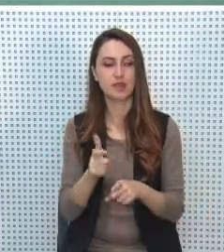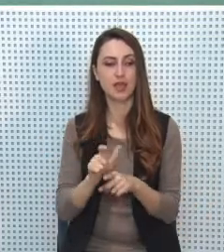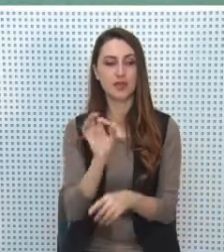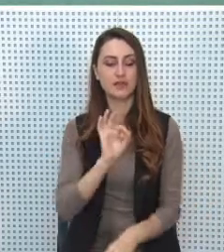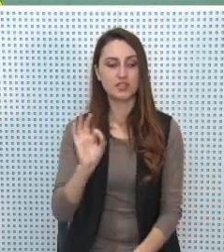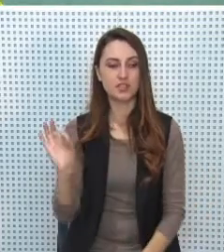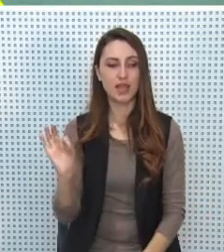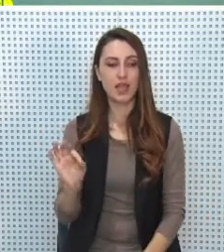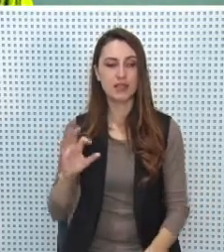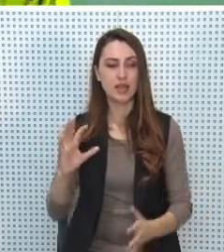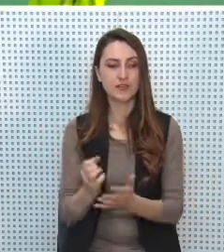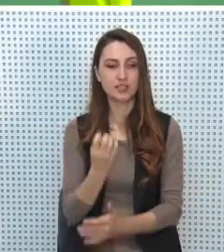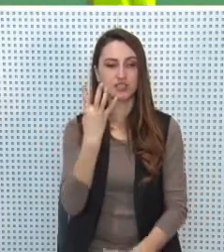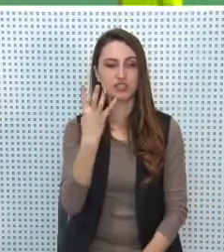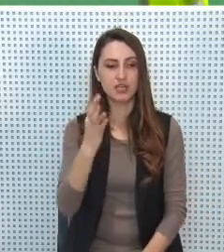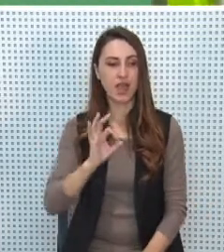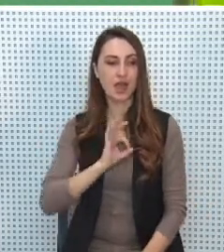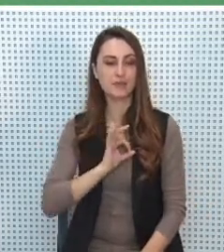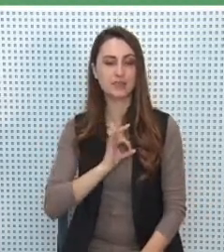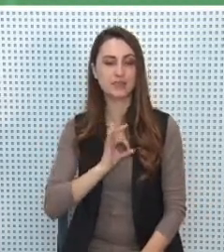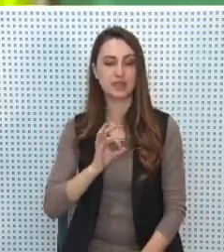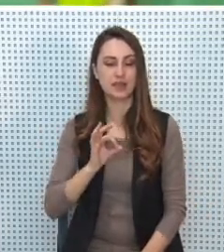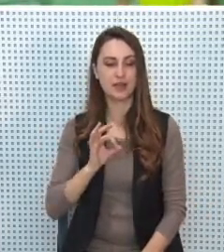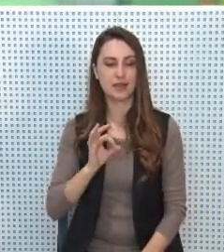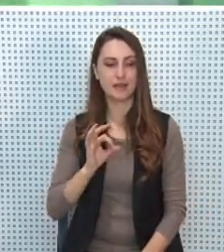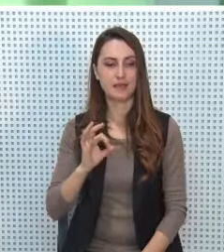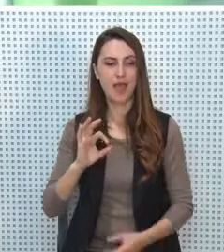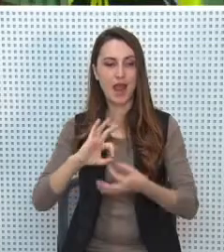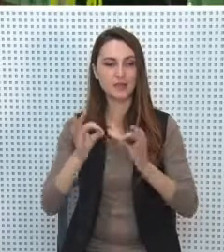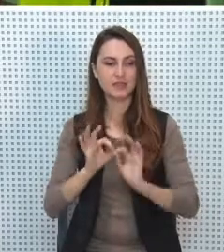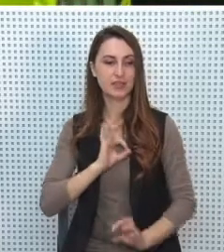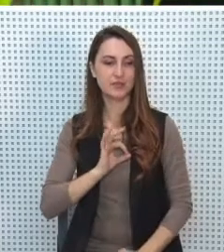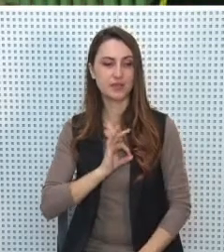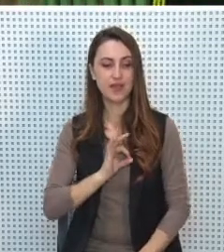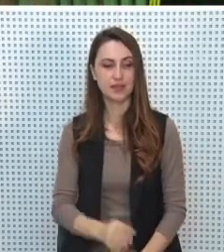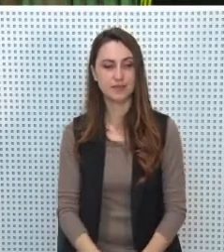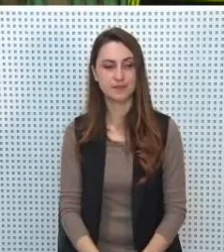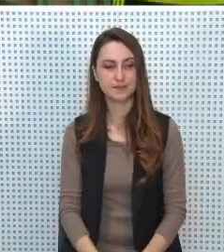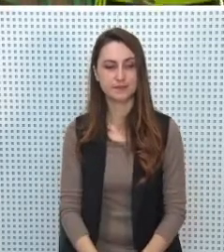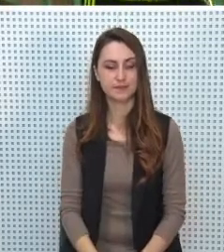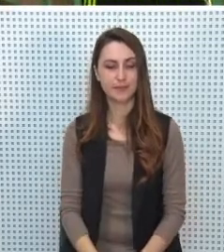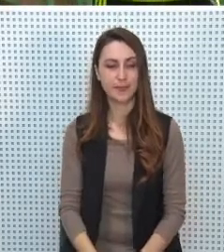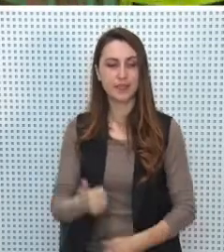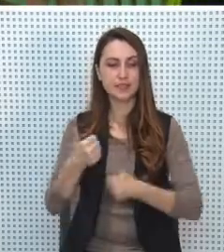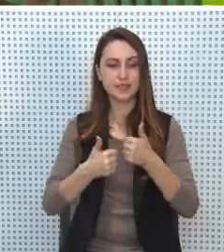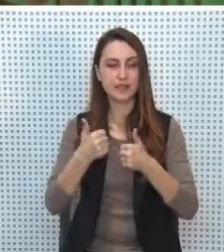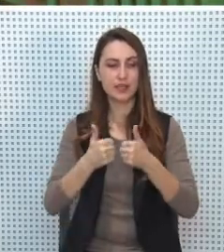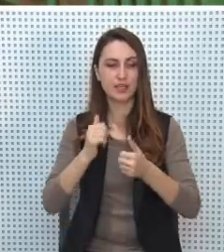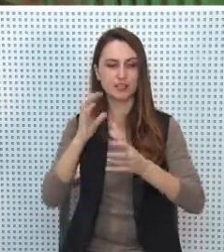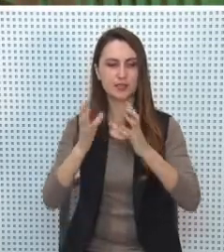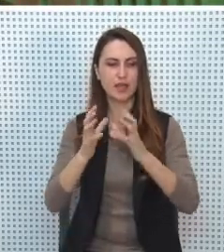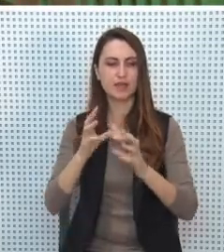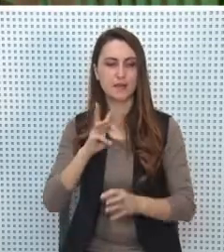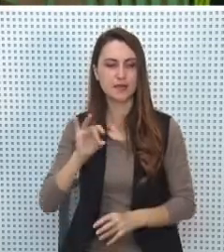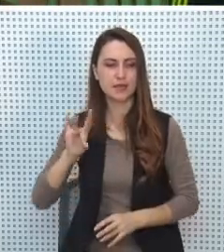4 олимпийских медали. Одна золотая, одна серебряная и 2 бронзовых. На соревнованиях чемпионата мира 4 серебряных,